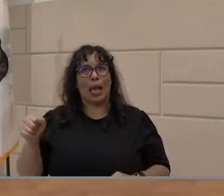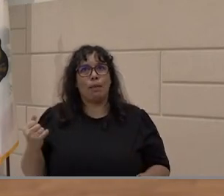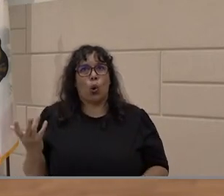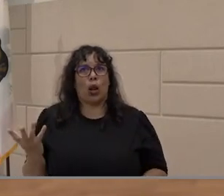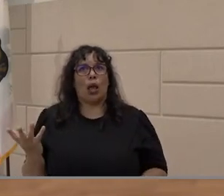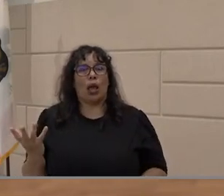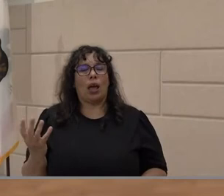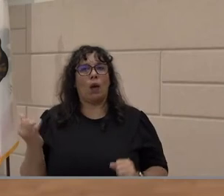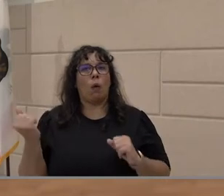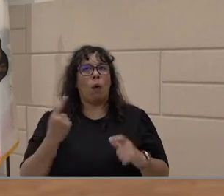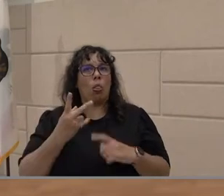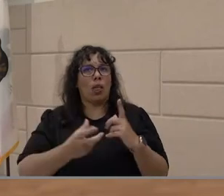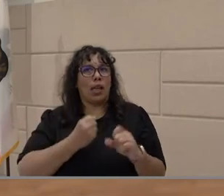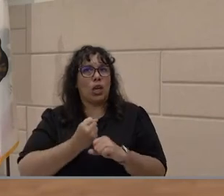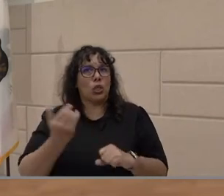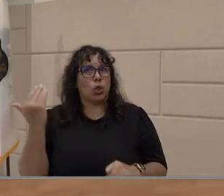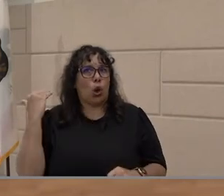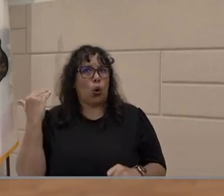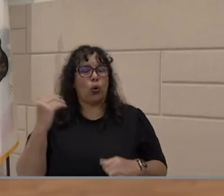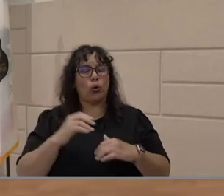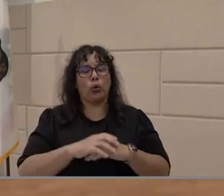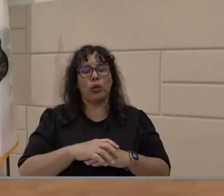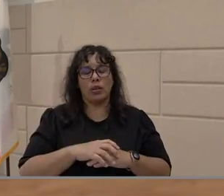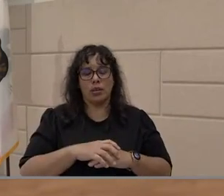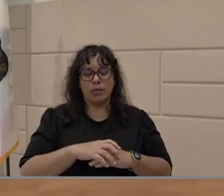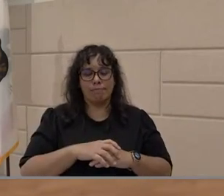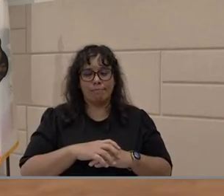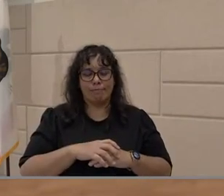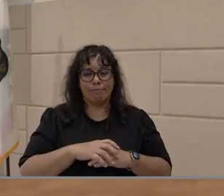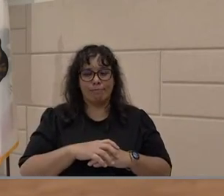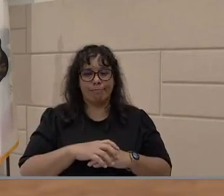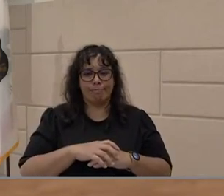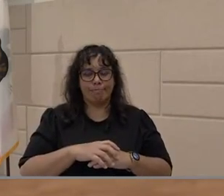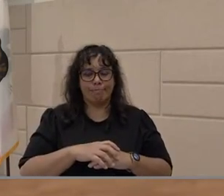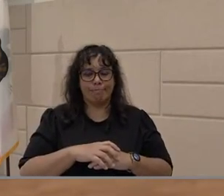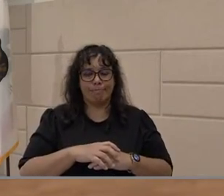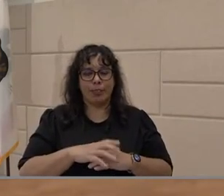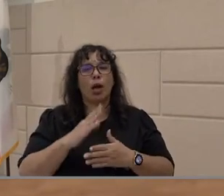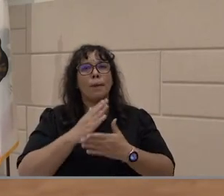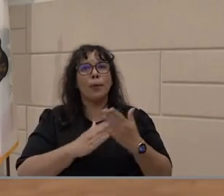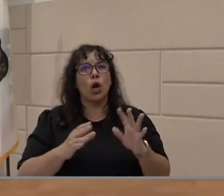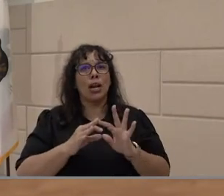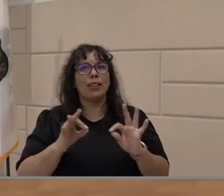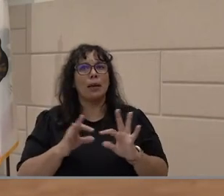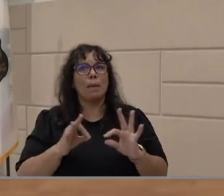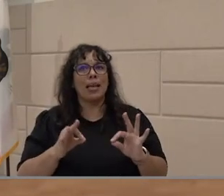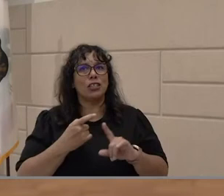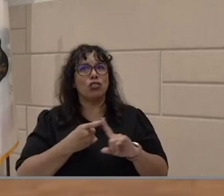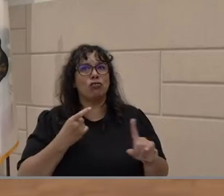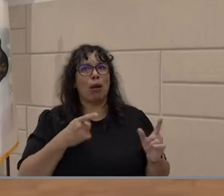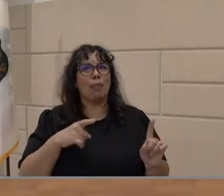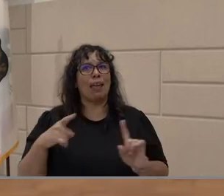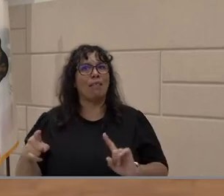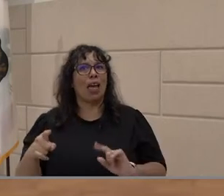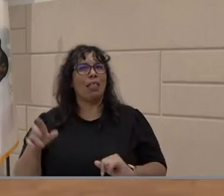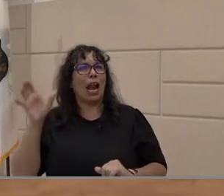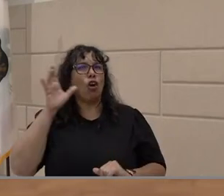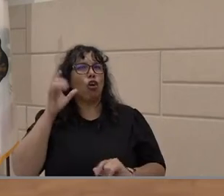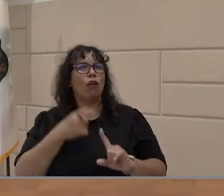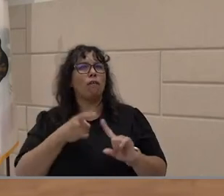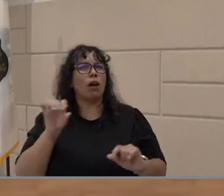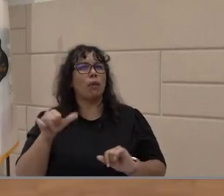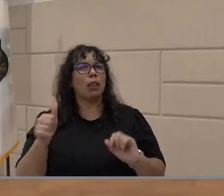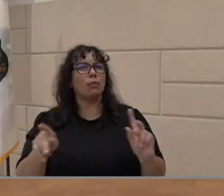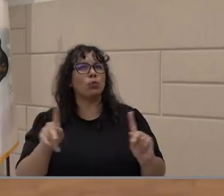ឬទេដែលបានកើតឡើងមកពីប្រមាណជាយូរឆ្នាំប្រមាណឆ្នាំរួចហើយមកហ្នឹងគឺថាក្នុងកម្មវិធី